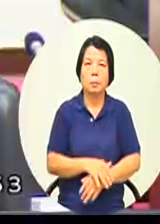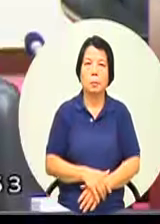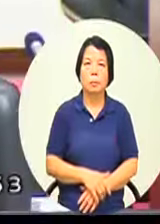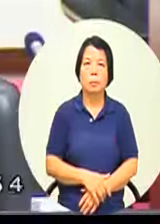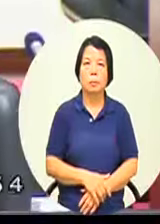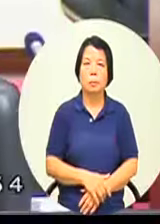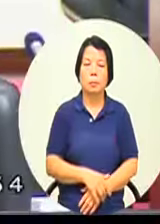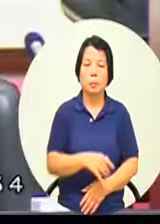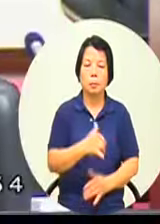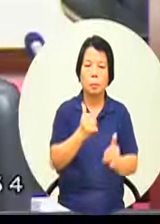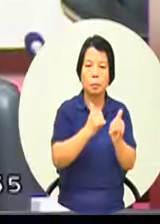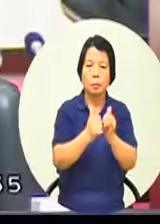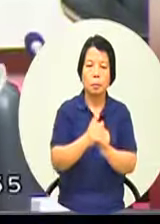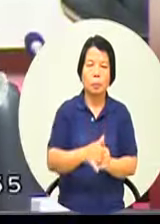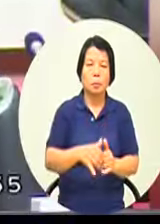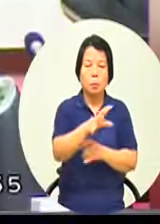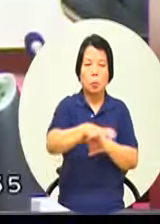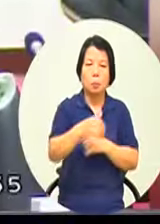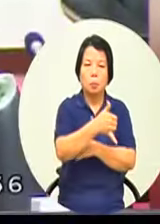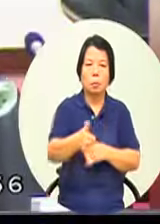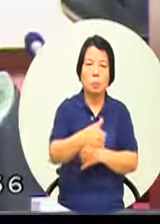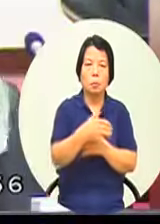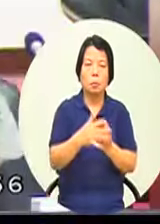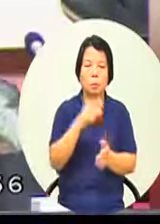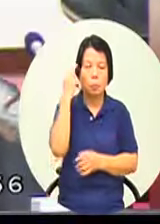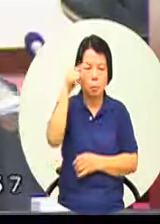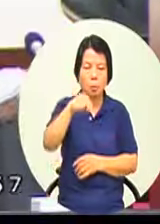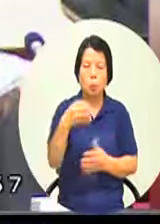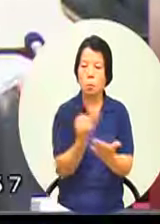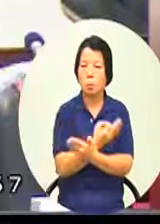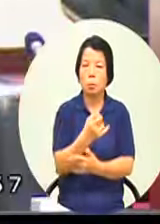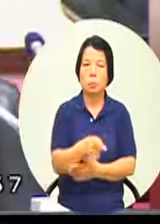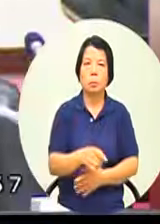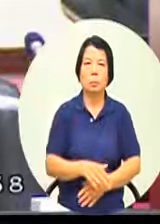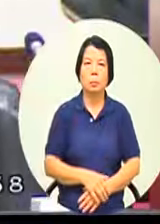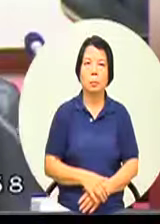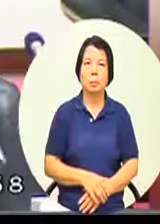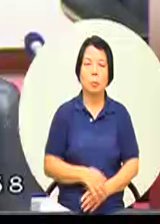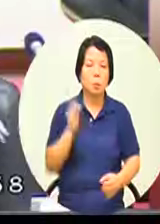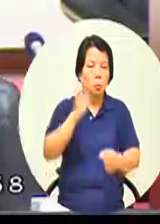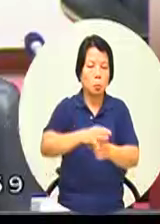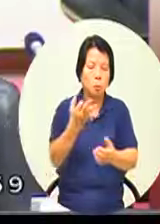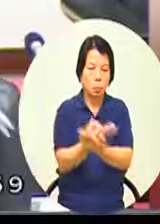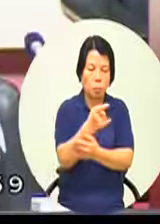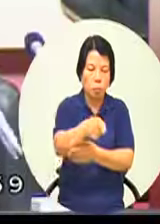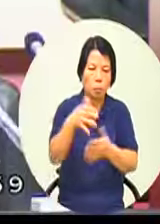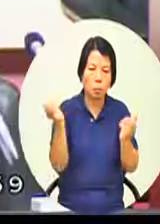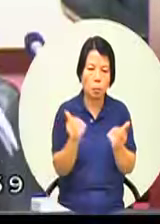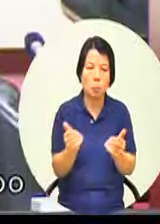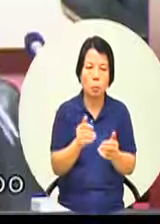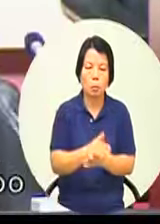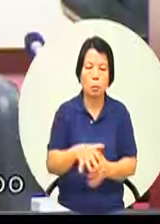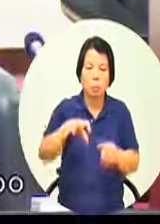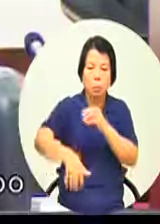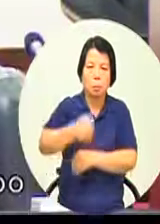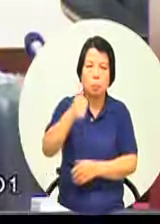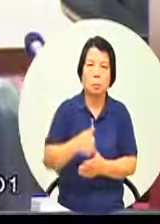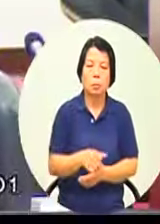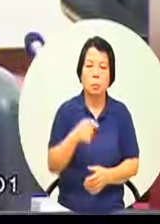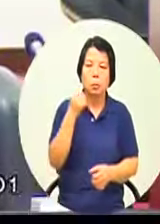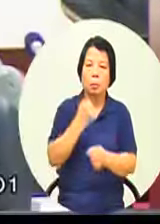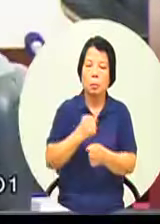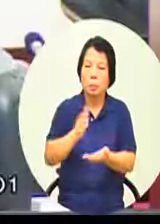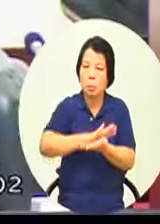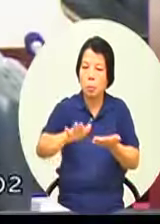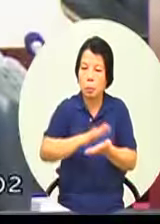们的农民，我觉得不够。我想这个问题我不晓得，局长你们做解决